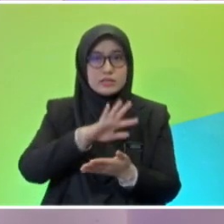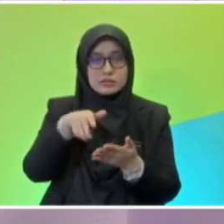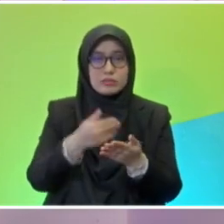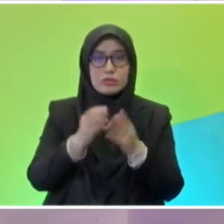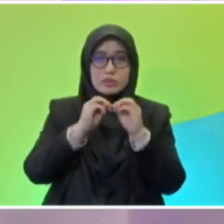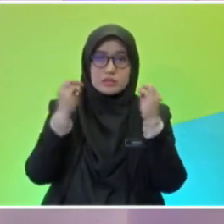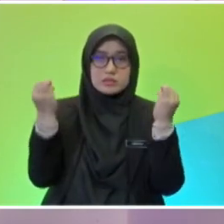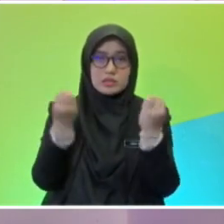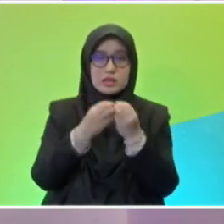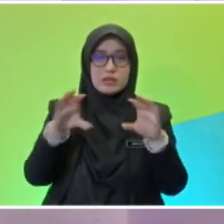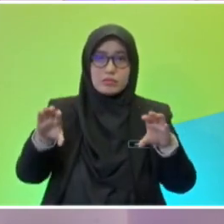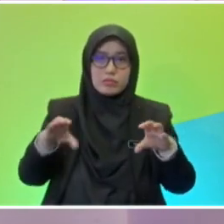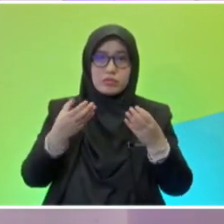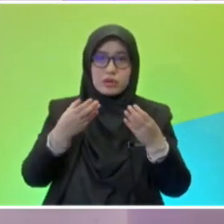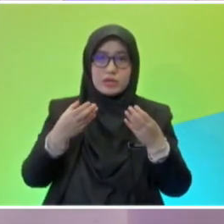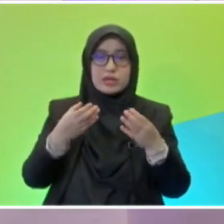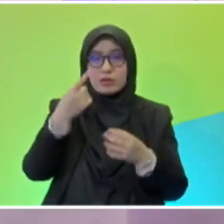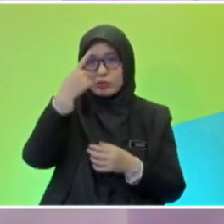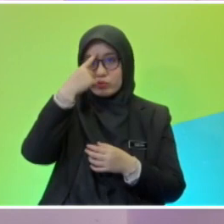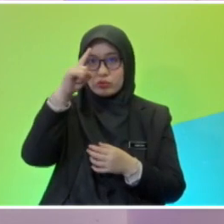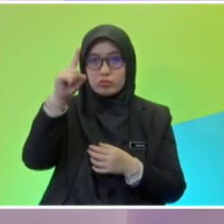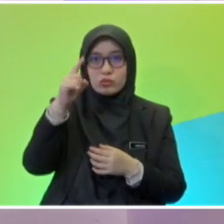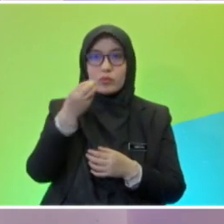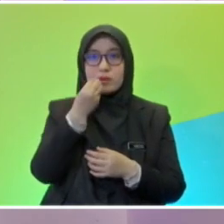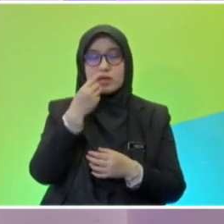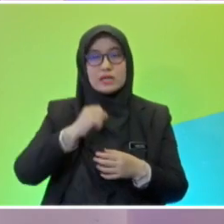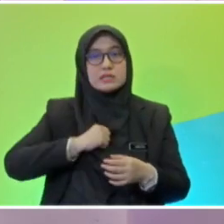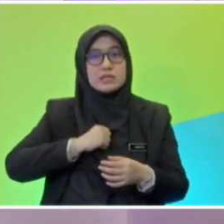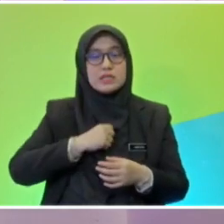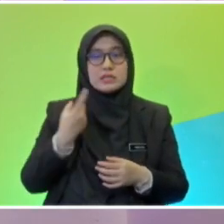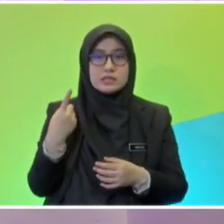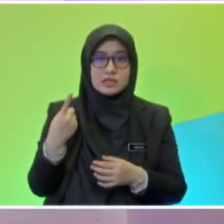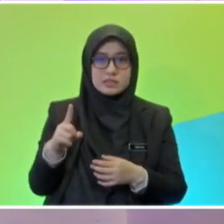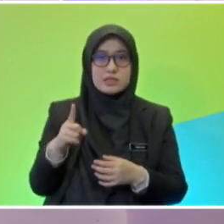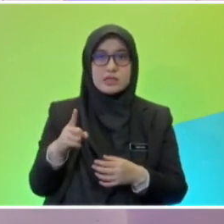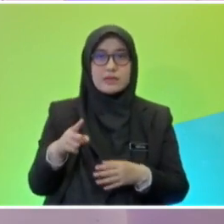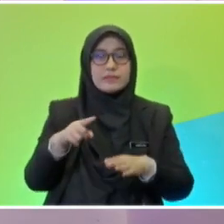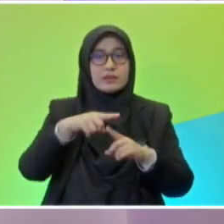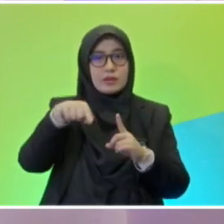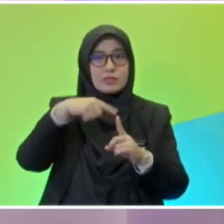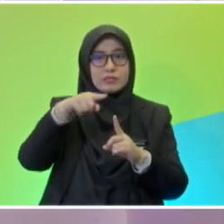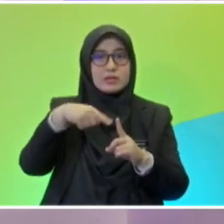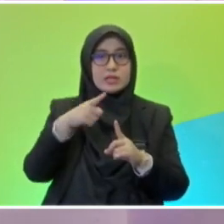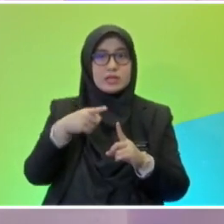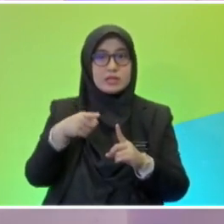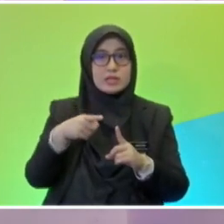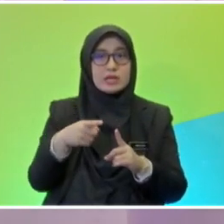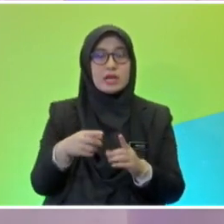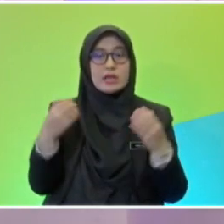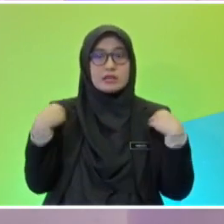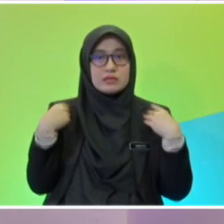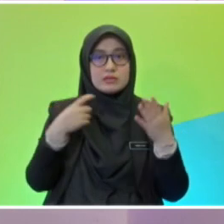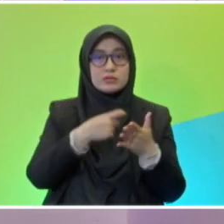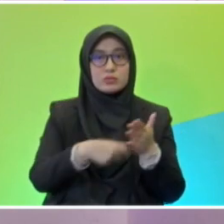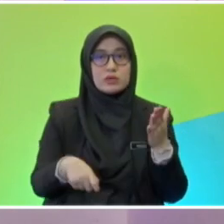di tempat itu yang digunakan atau mungkin as sedekah tapi berdiri kenaikan Cukai tanpa hasil yang memiliki tempat jadi memberi tekanan kepada